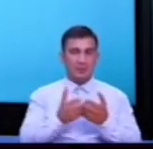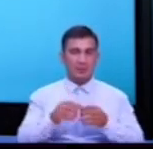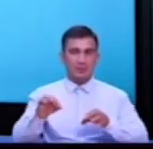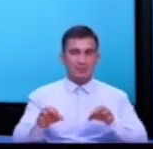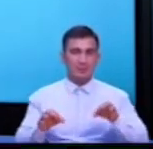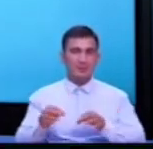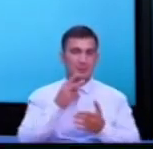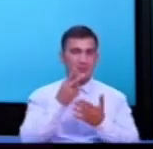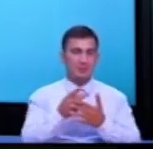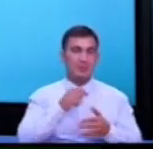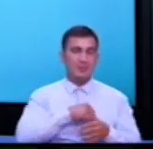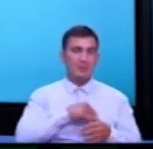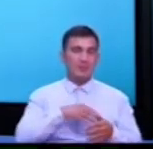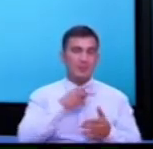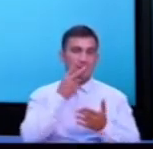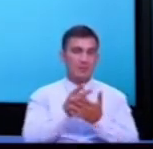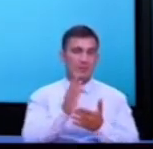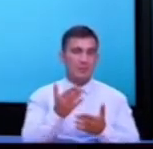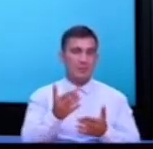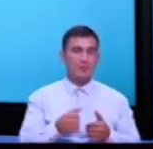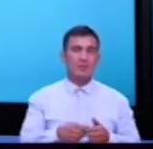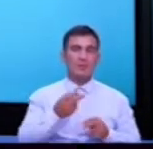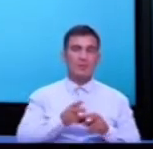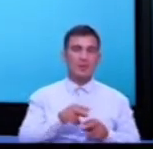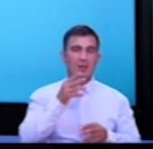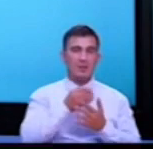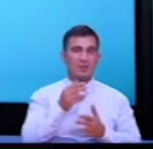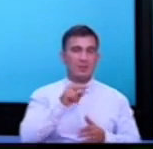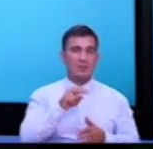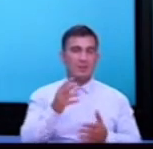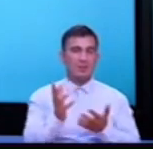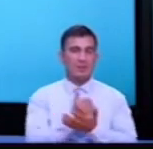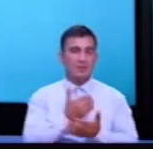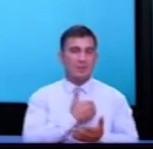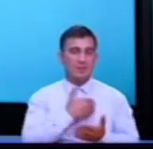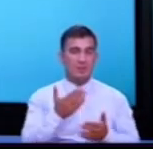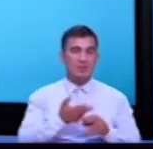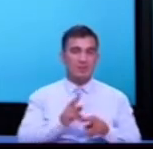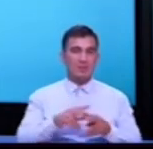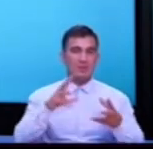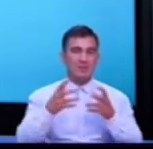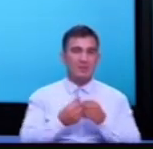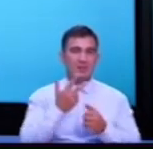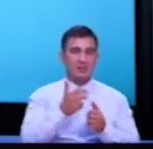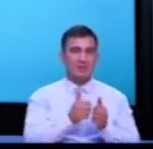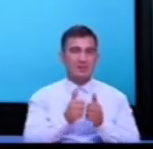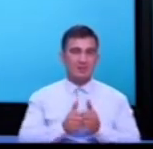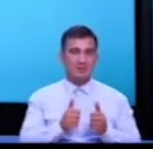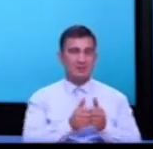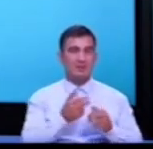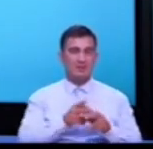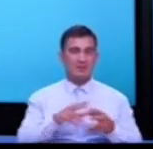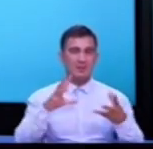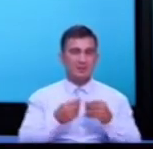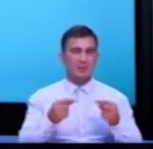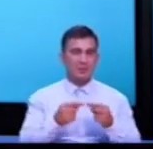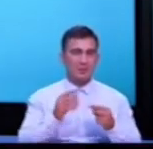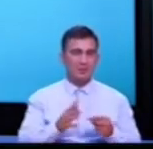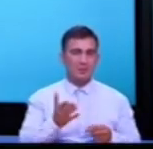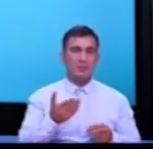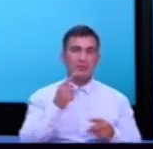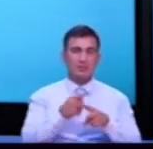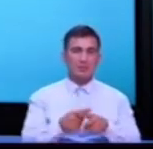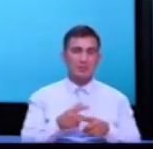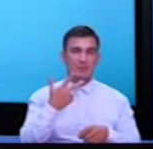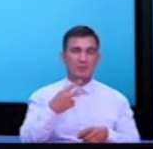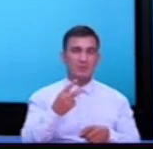ko'ring. Mustaqil ravishda. Endi bularni perimetrini topish uchun bu uch burchakning perimetri uni 3 ta tomonning yig'indisiga teng bo'ladi.